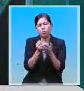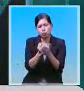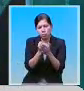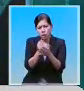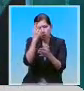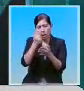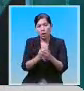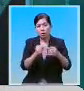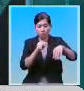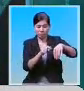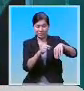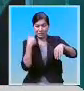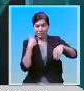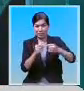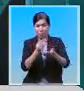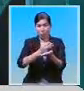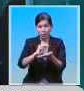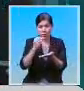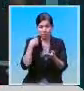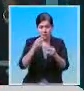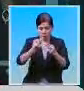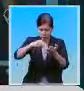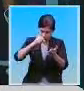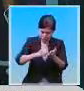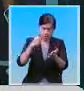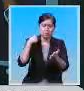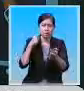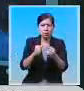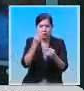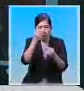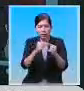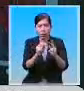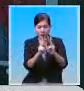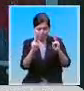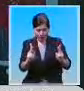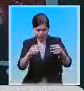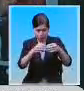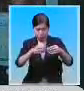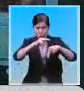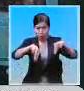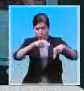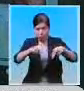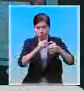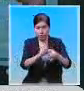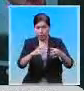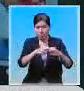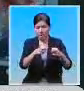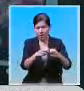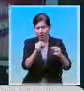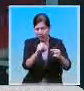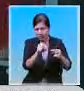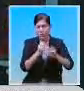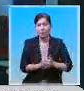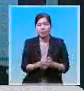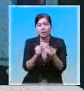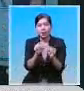สังกัดเนี่ยมีการลงนามคำสั่งเลยในการตั้งคณะกรรมการขึ้นมาตรวจสอบเรื่องราวที่เกิดขึ้นเนื้อหาใจความ